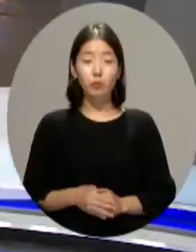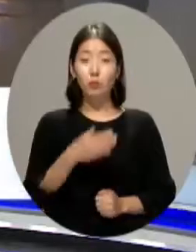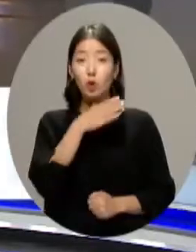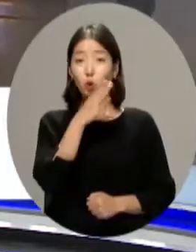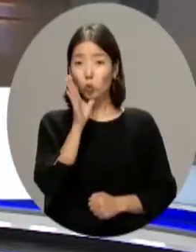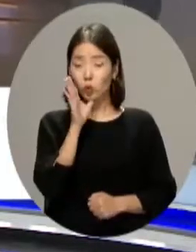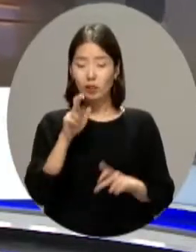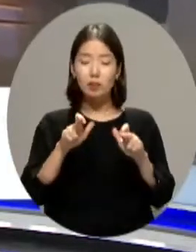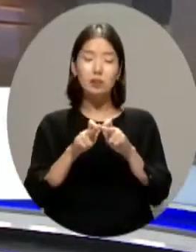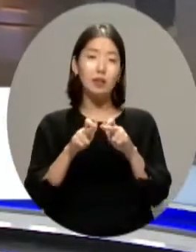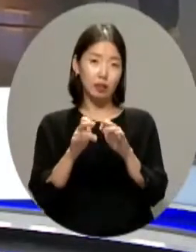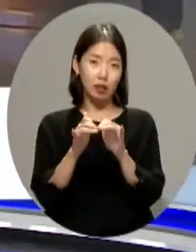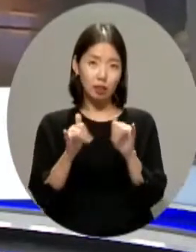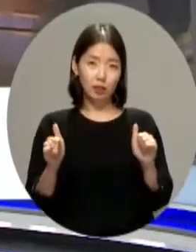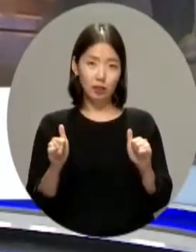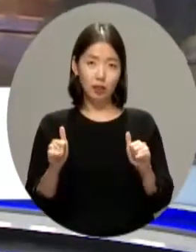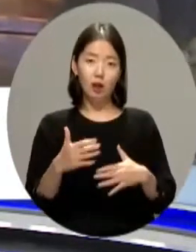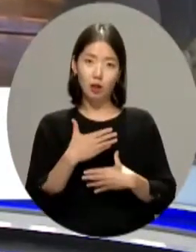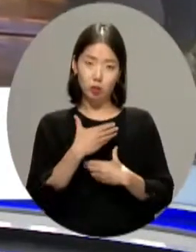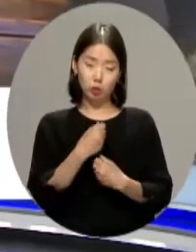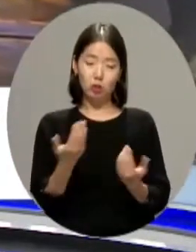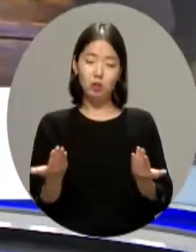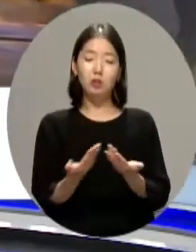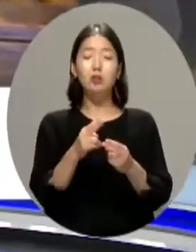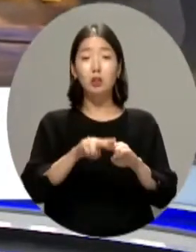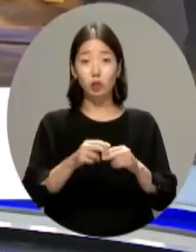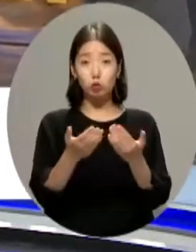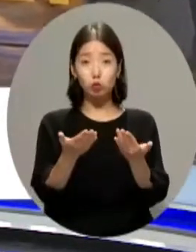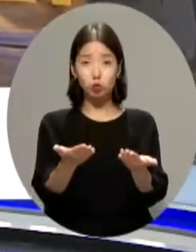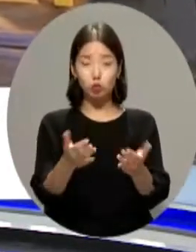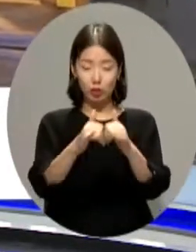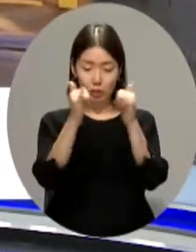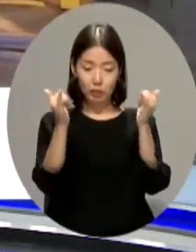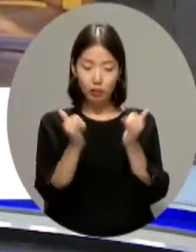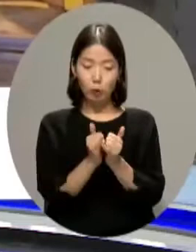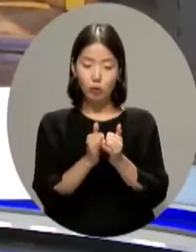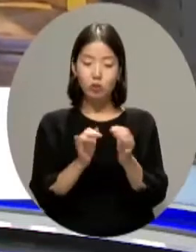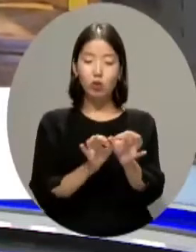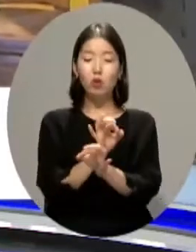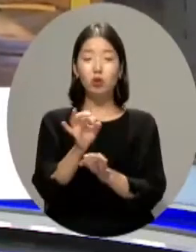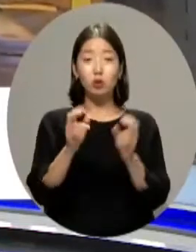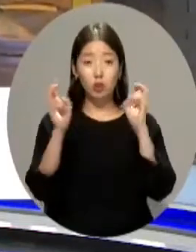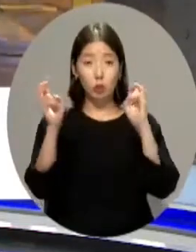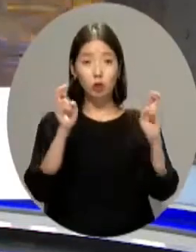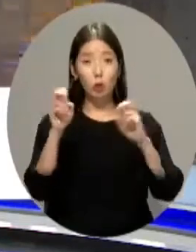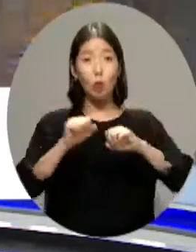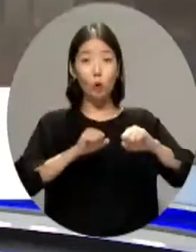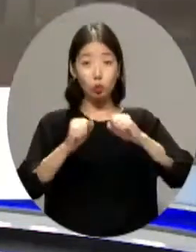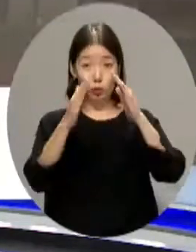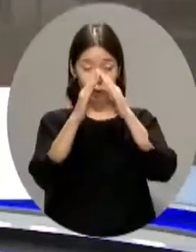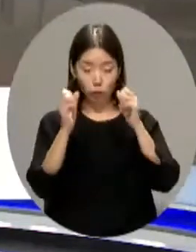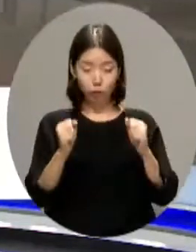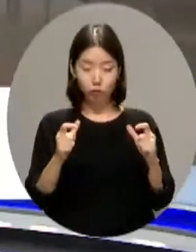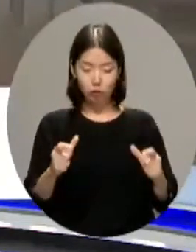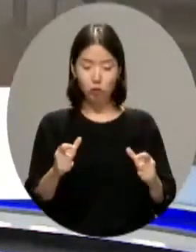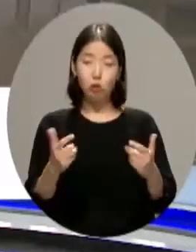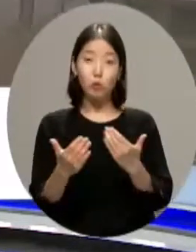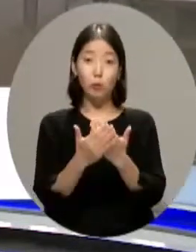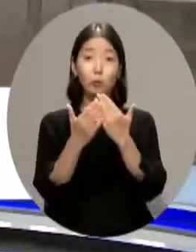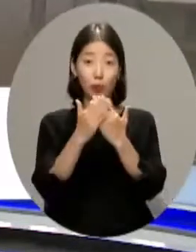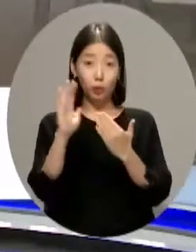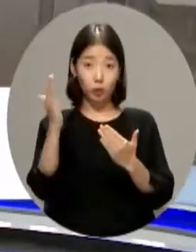노인과 장애인 등에게 안정적인 일자리를 제공하는 사회적 경제 기업들의 활동에 전북에서 특히